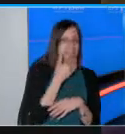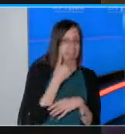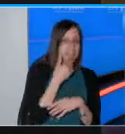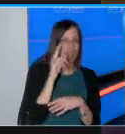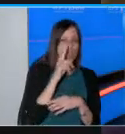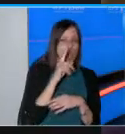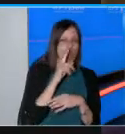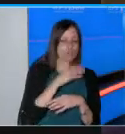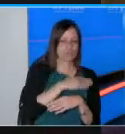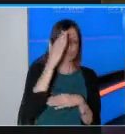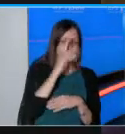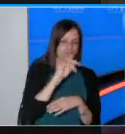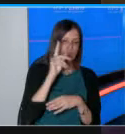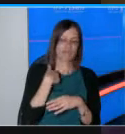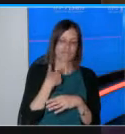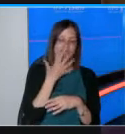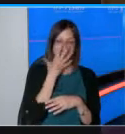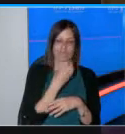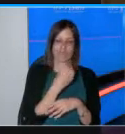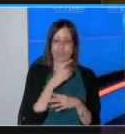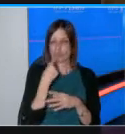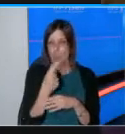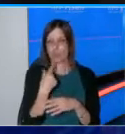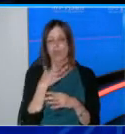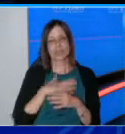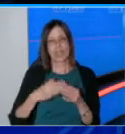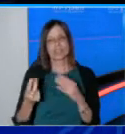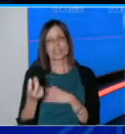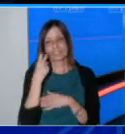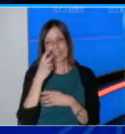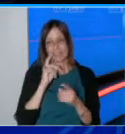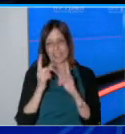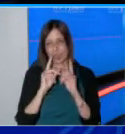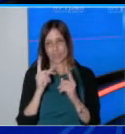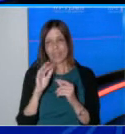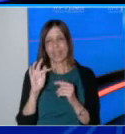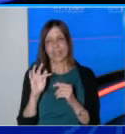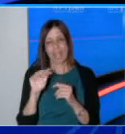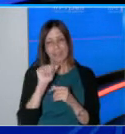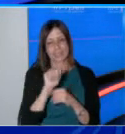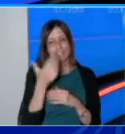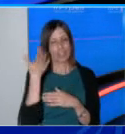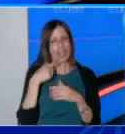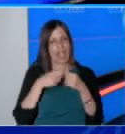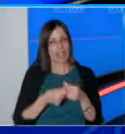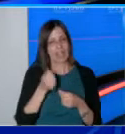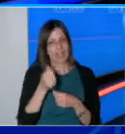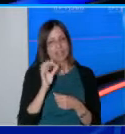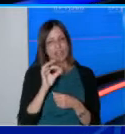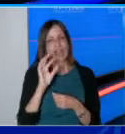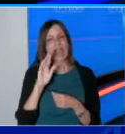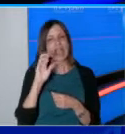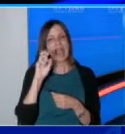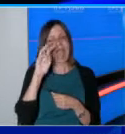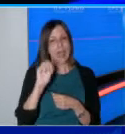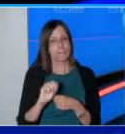אפילו לא התקרבה לכך. זה עצוב מאוד מה שאתה אומר. אני רוצה לצרף אלינו לדיון את טלב אסנה, לשעבר חבר כנסת מטעם רע"מ. ערב